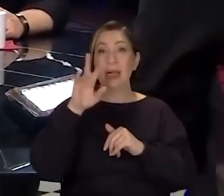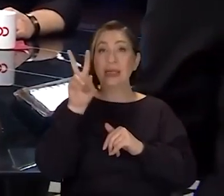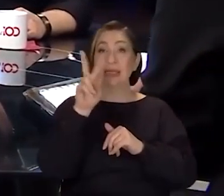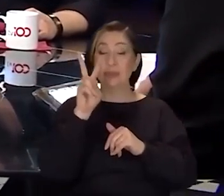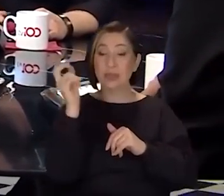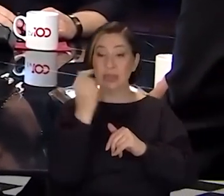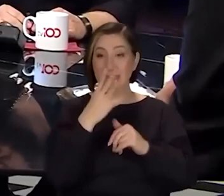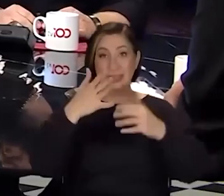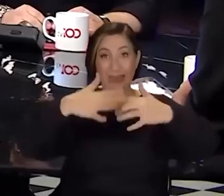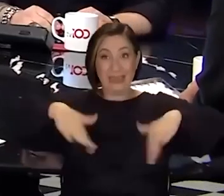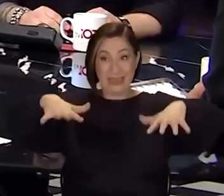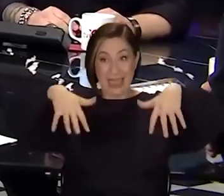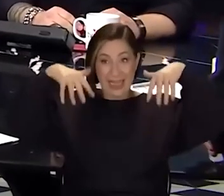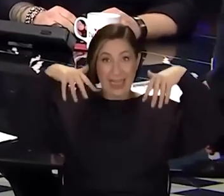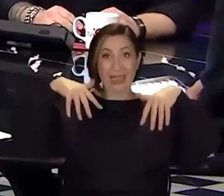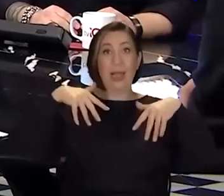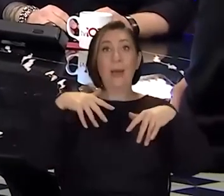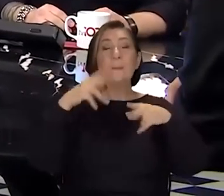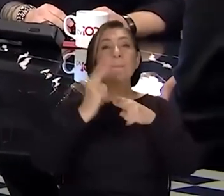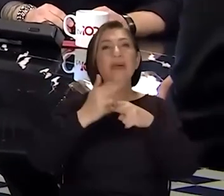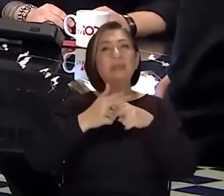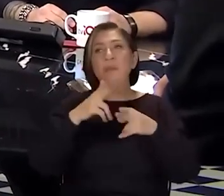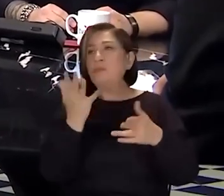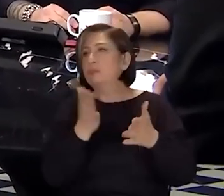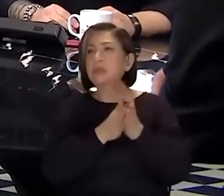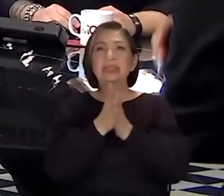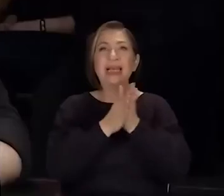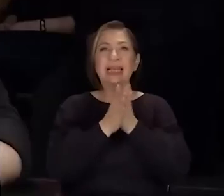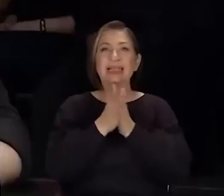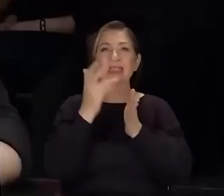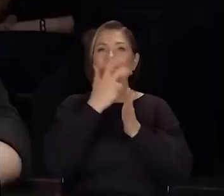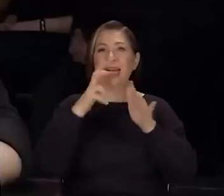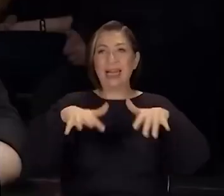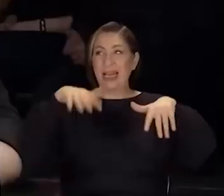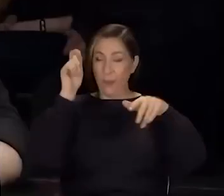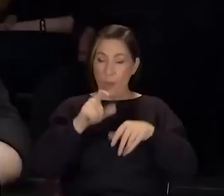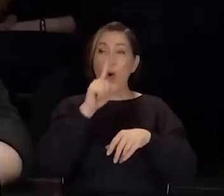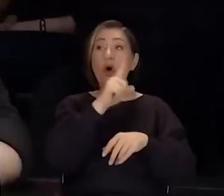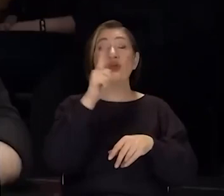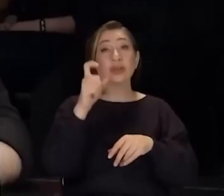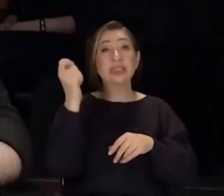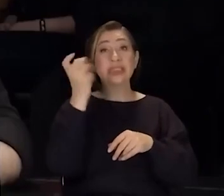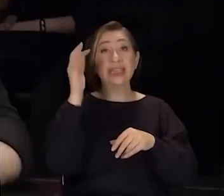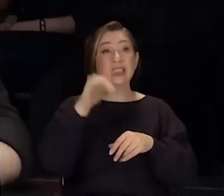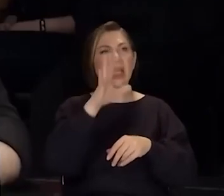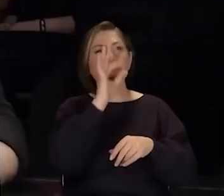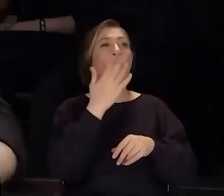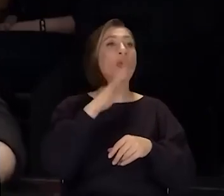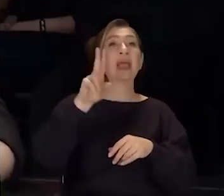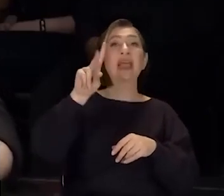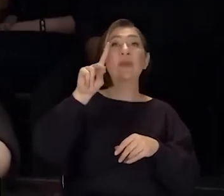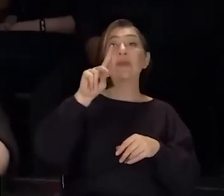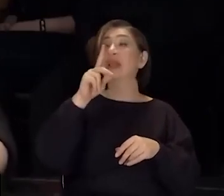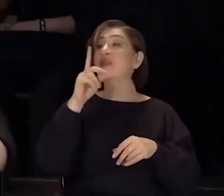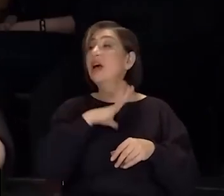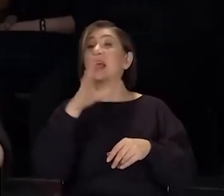20 kişilik sahnelerde pazar günleri veya salı günleri sahne yapıp 19 kişi gelince kim yok, 21 kişi